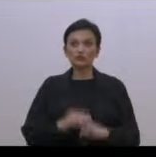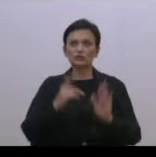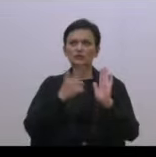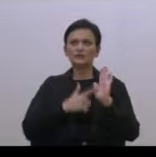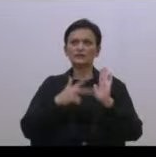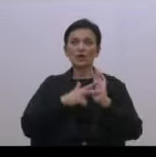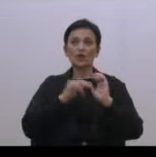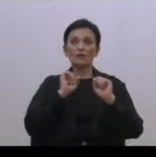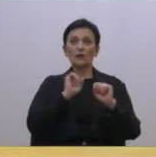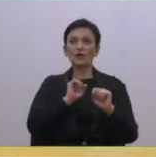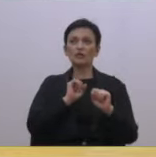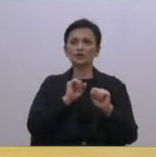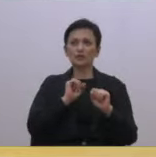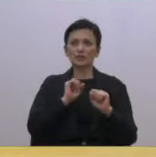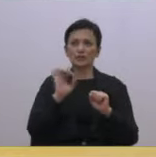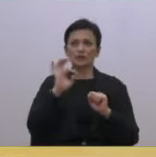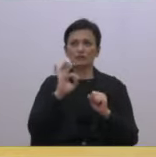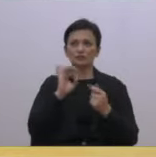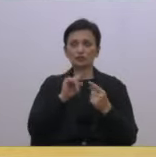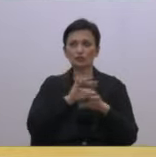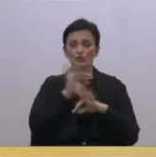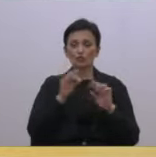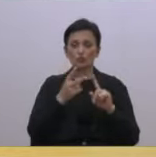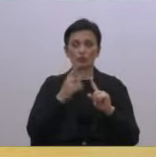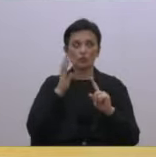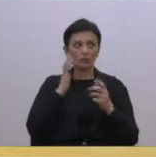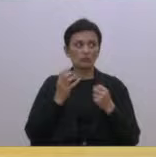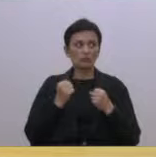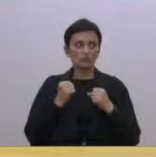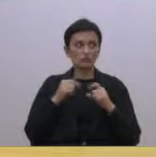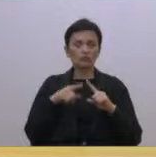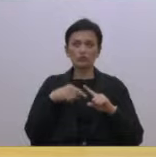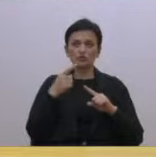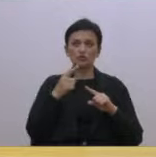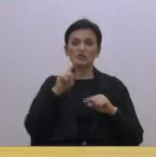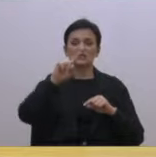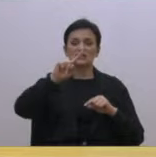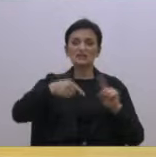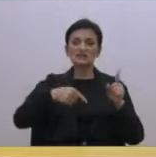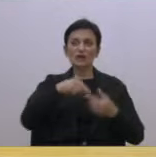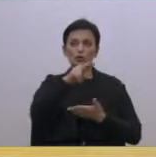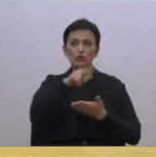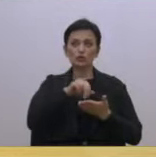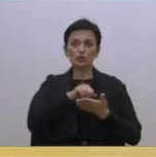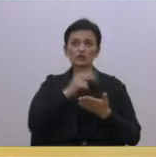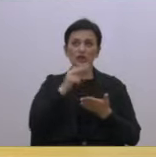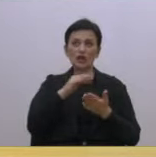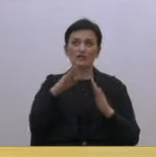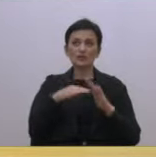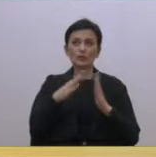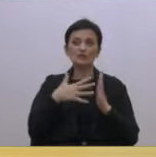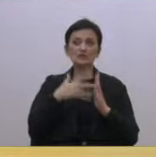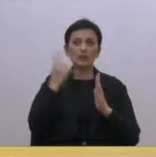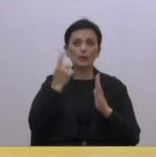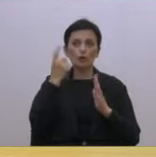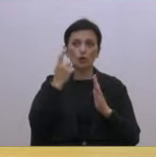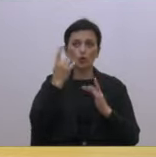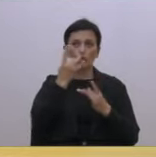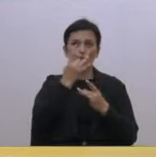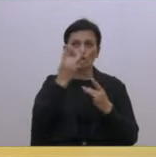სამოცდათვრამეტი მოხრე ნული წინააღმდეგი პროექტ მეორე მოსმენით მიღებულია. შემდეგი სავალდებულო სერტიფიცირებებზე დაქვემდებარებული სასოფლო სამეურნეო